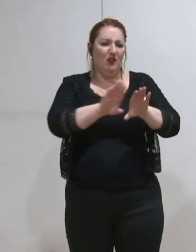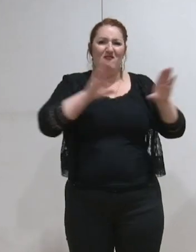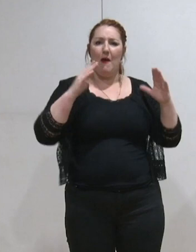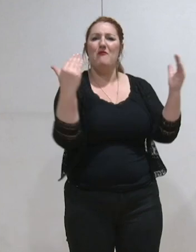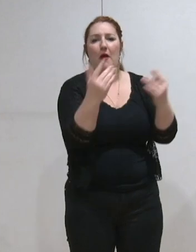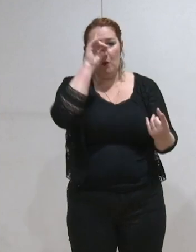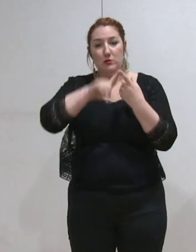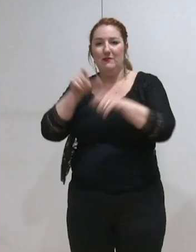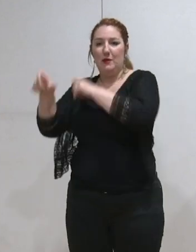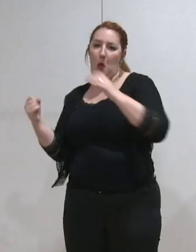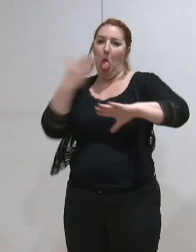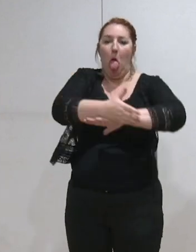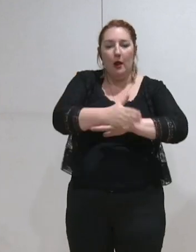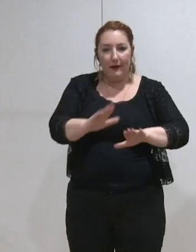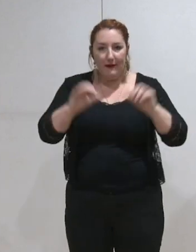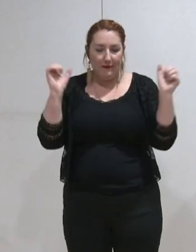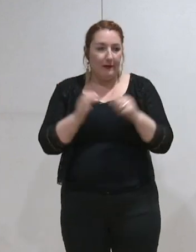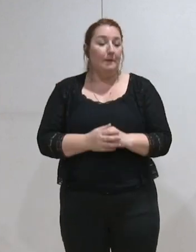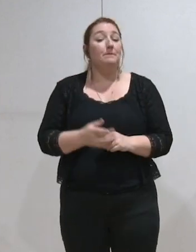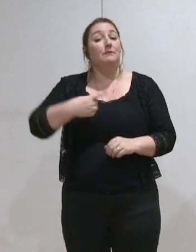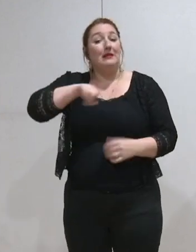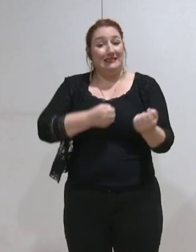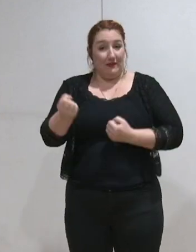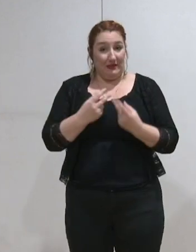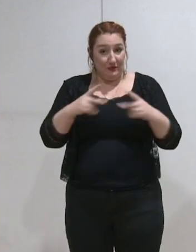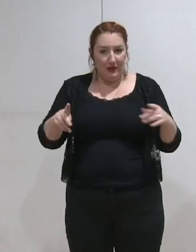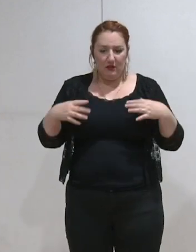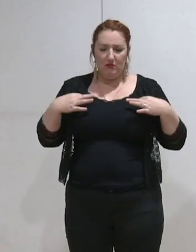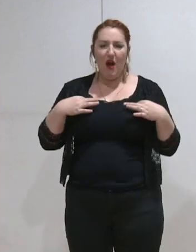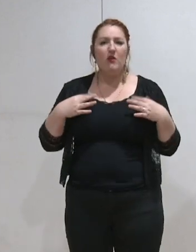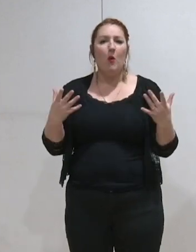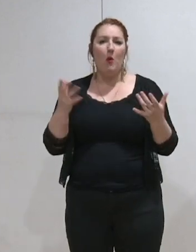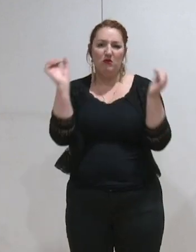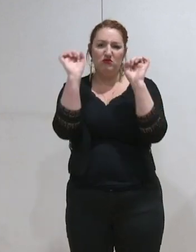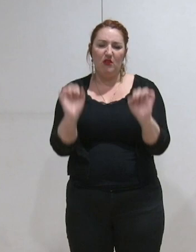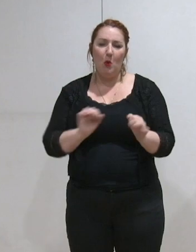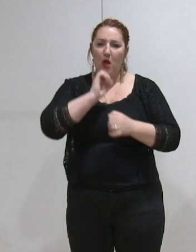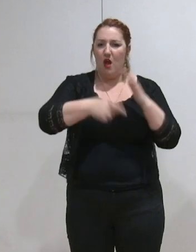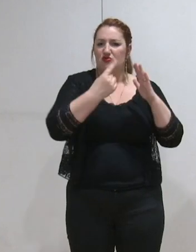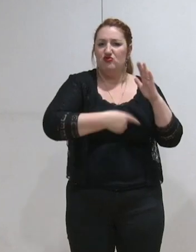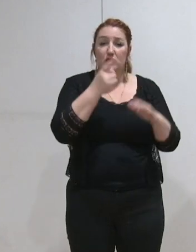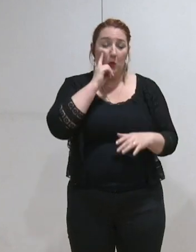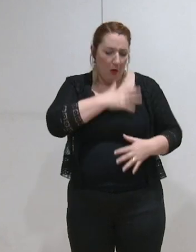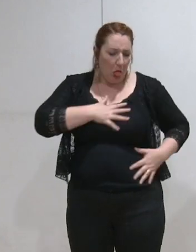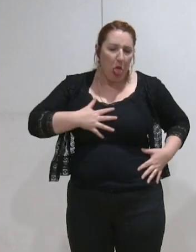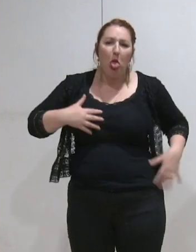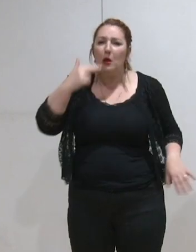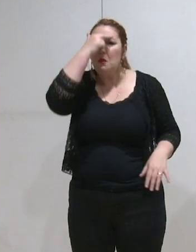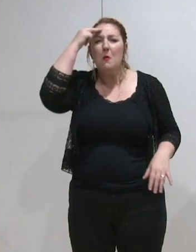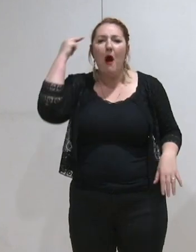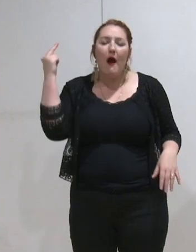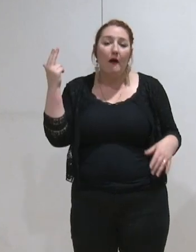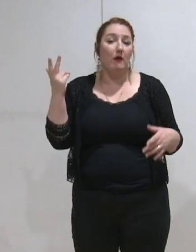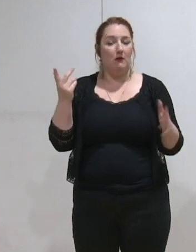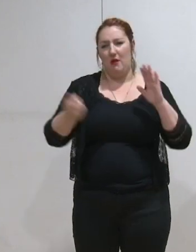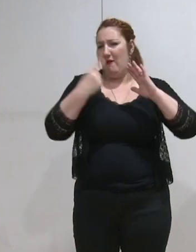pris en charge la ville les services de la ville le nettoyage des maillots qui avait été souillés par la suie et